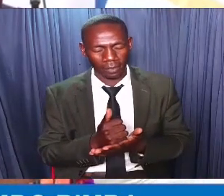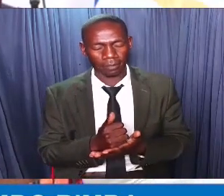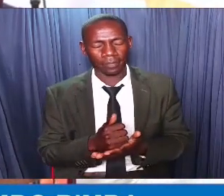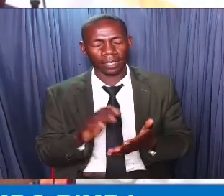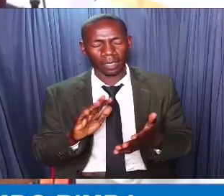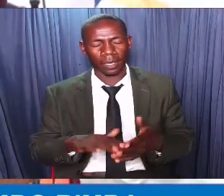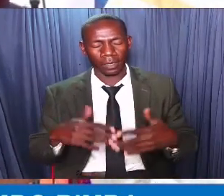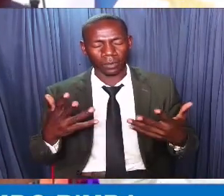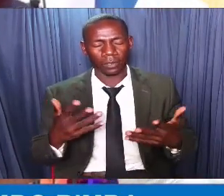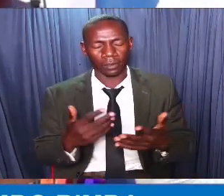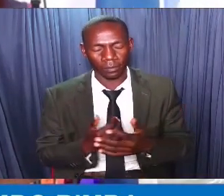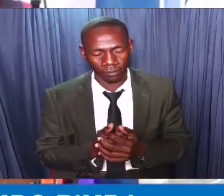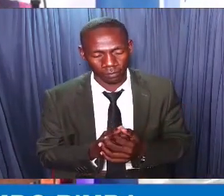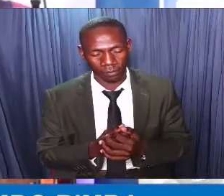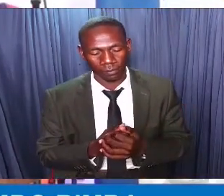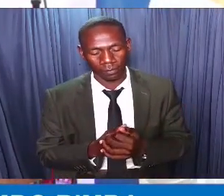Haleluya.